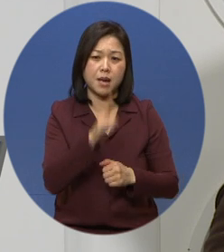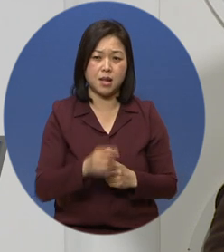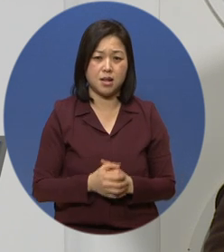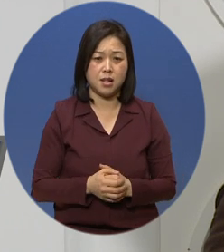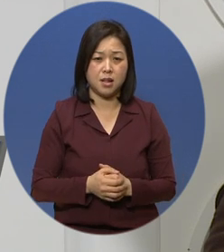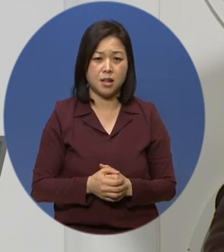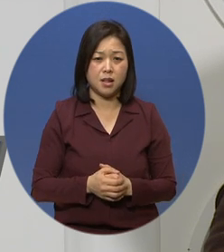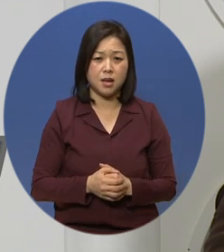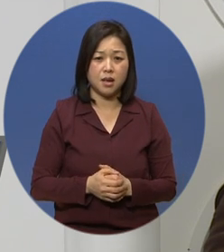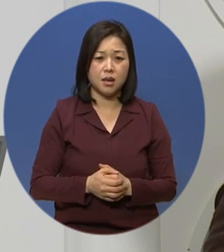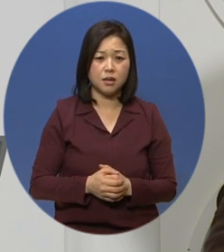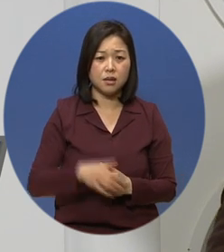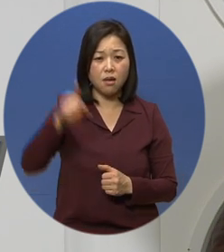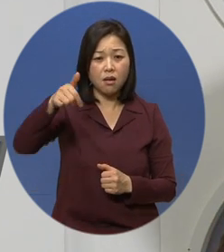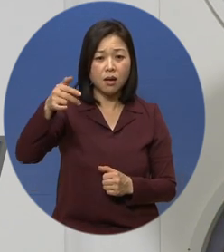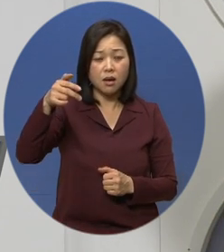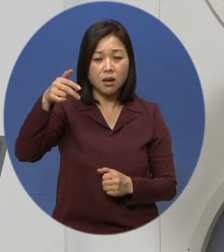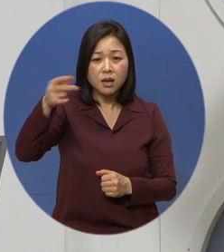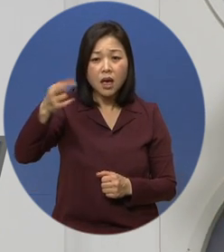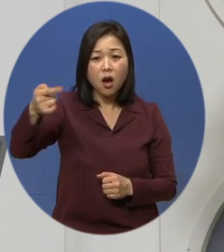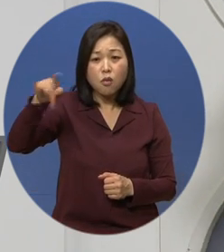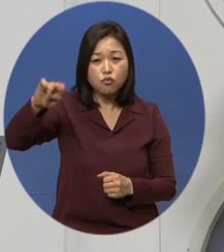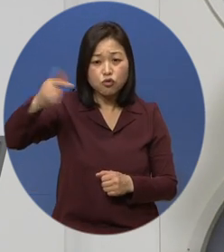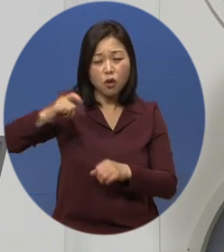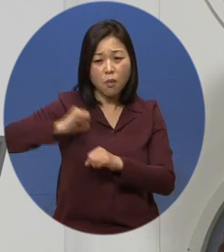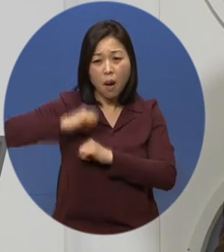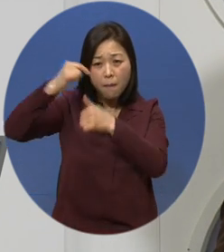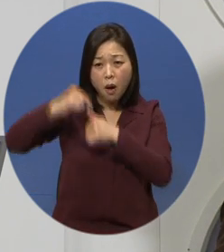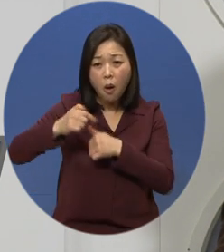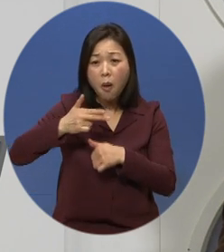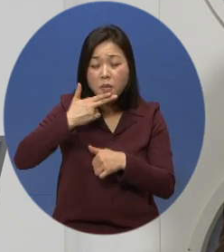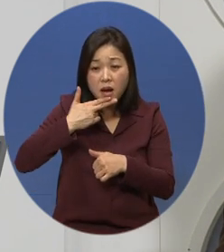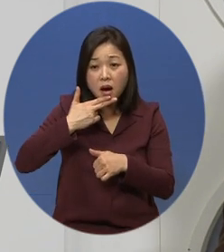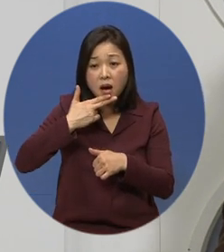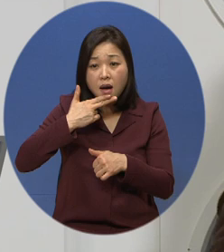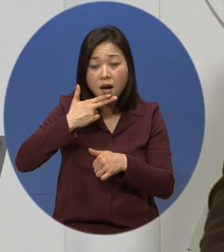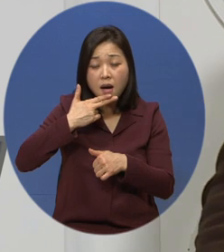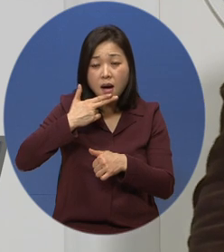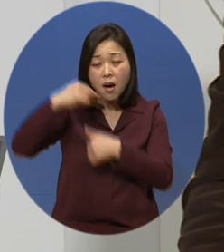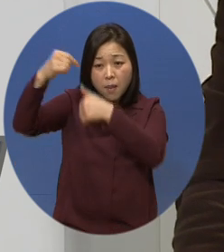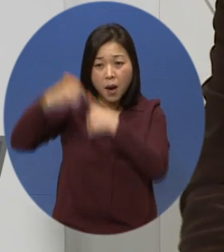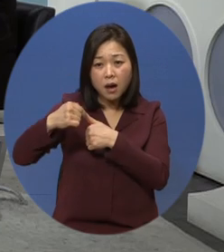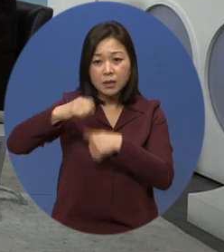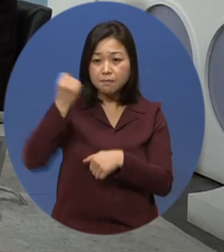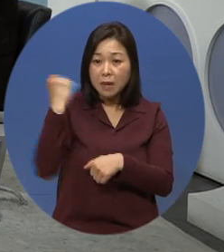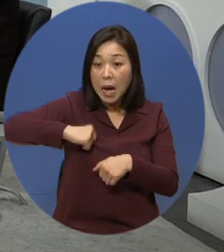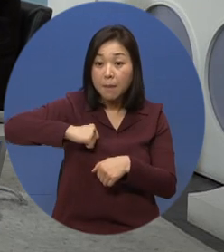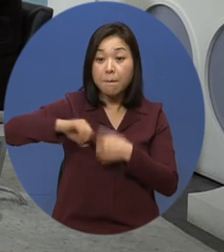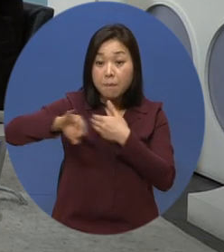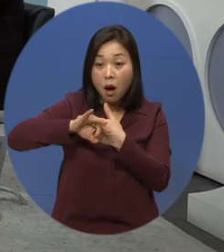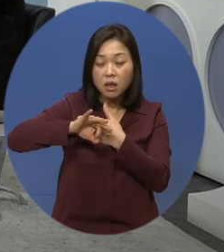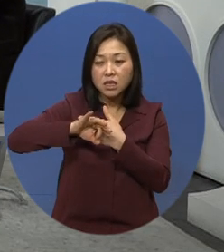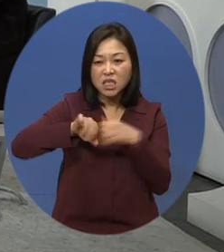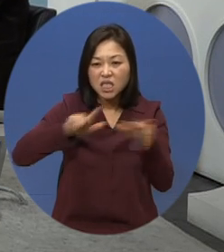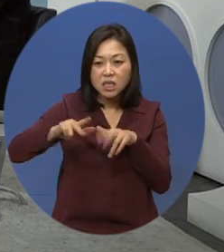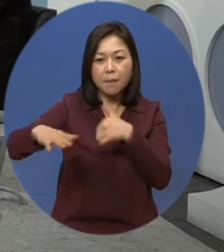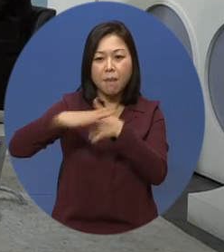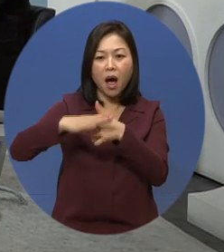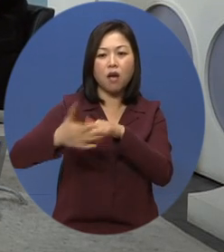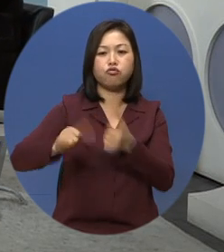그 당시에 명가 안들으면 즉결 처분 입니다 조선 묵 배우는 지금 보